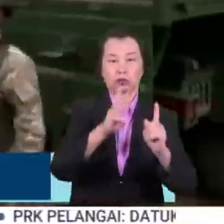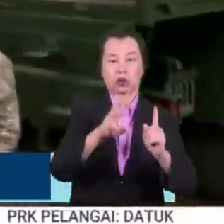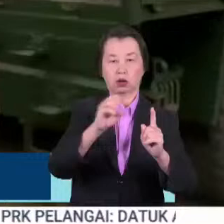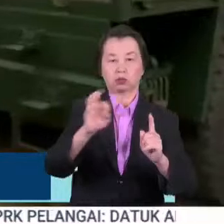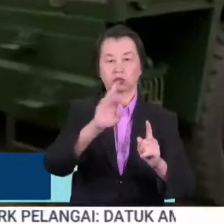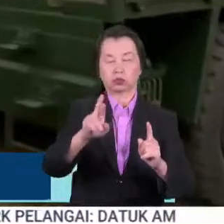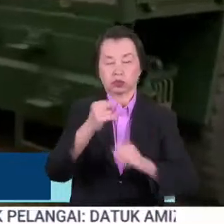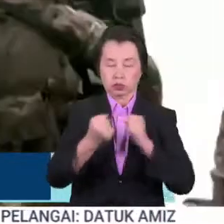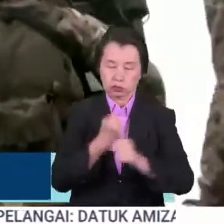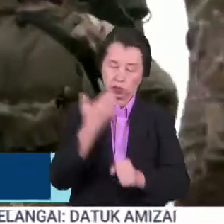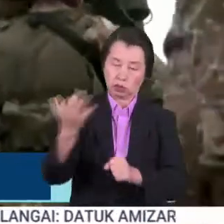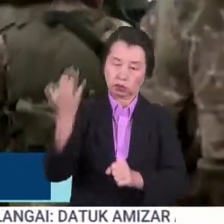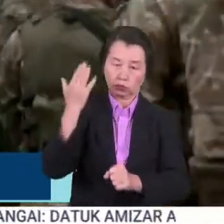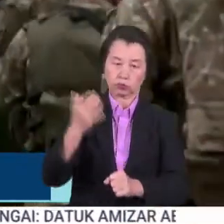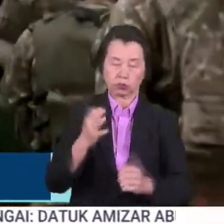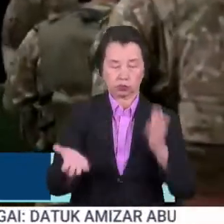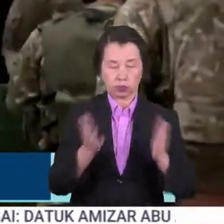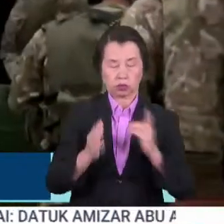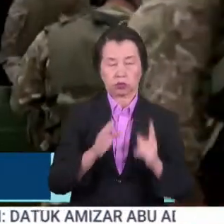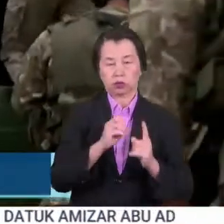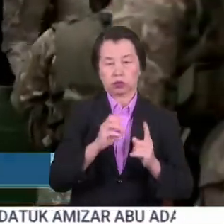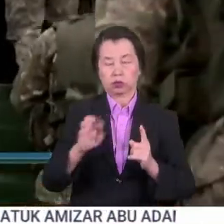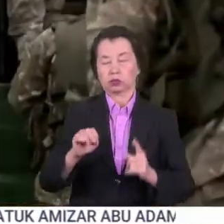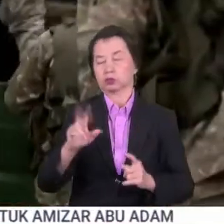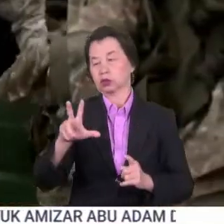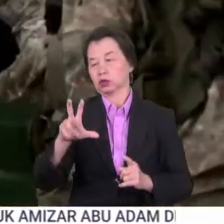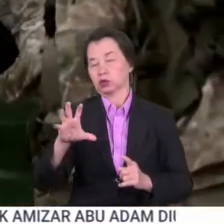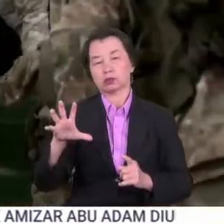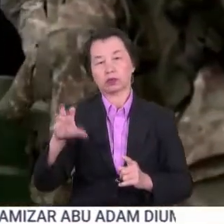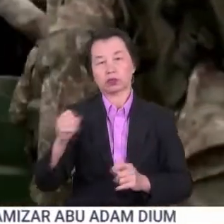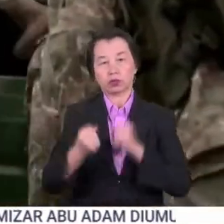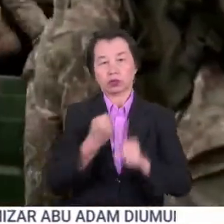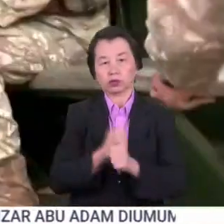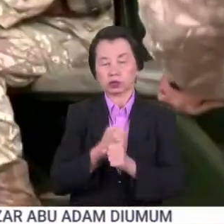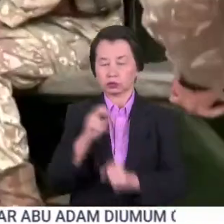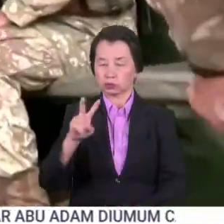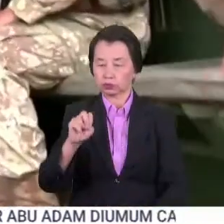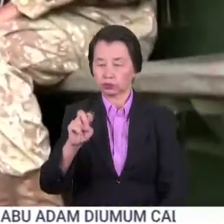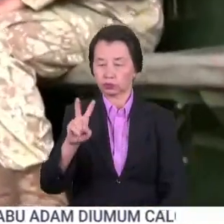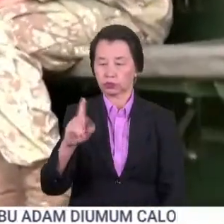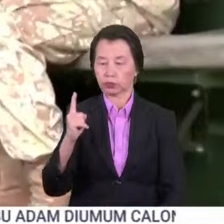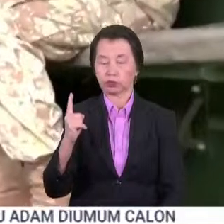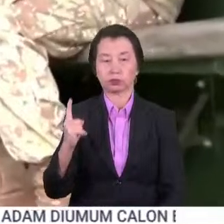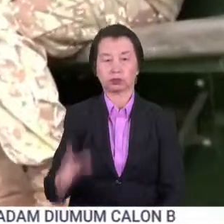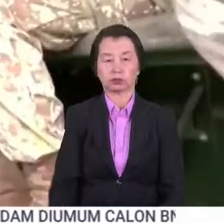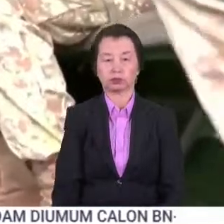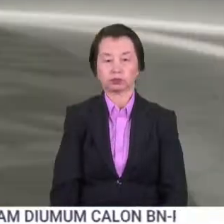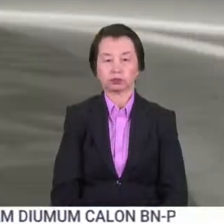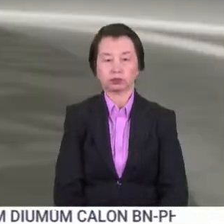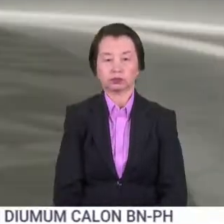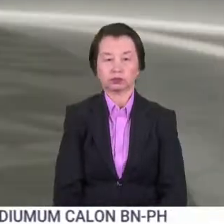160,000 kes tahun lalu berbanding 120,350 pada tahun 2021.